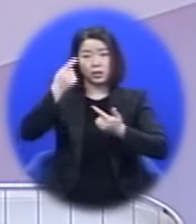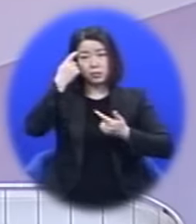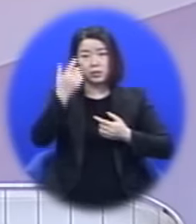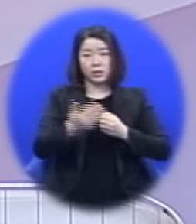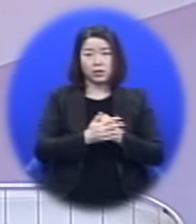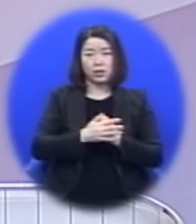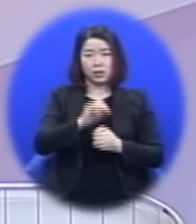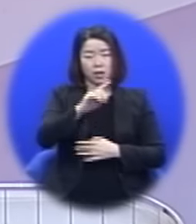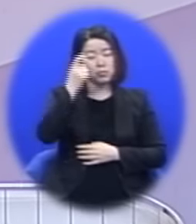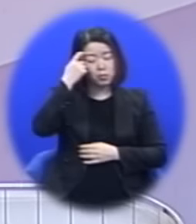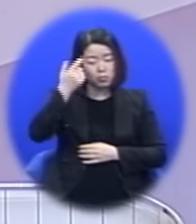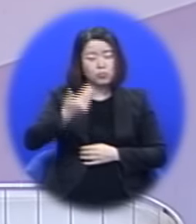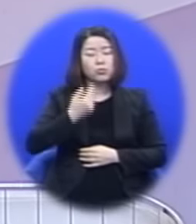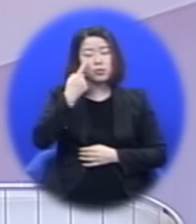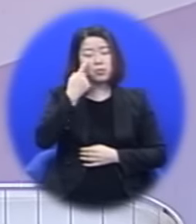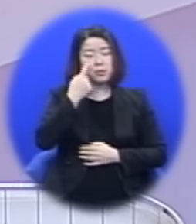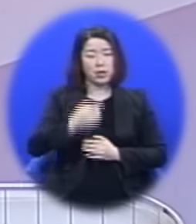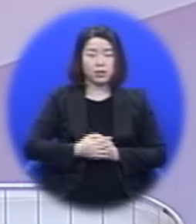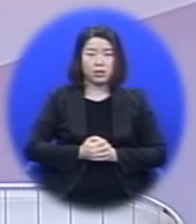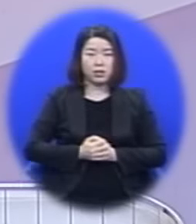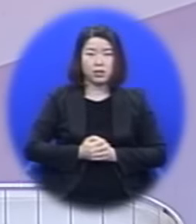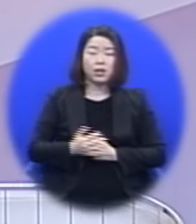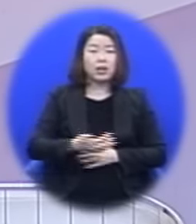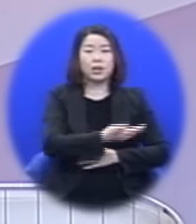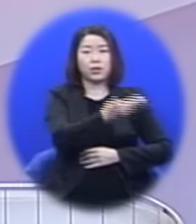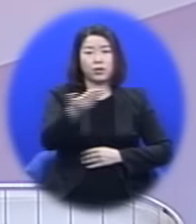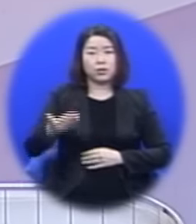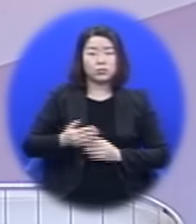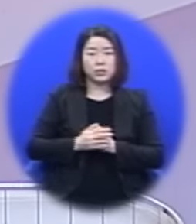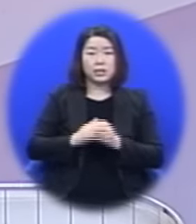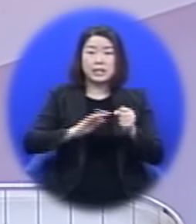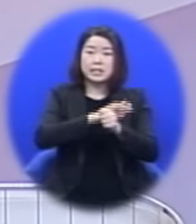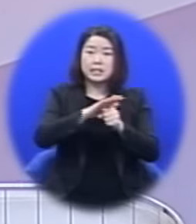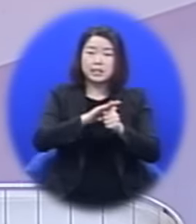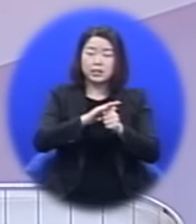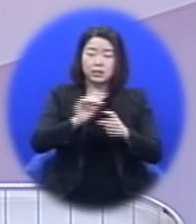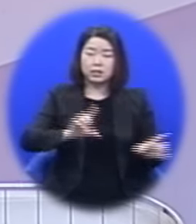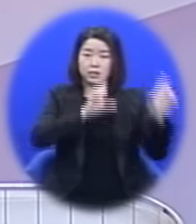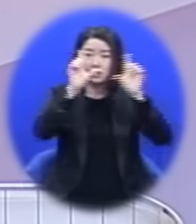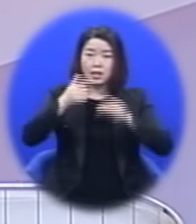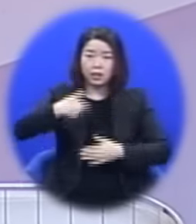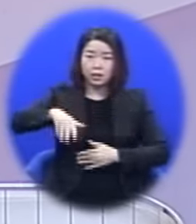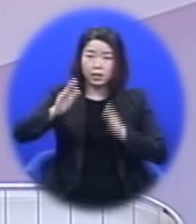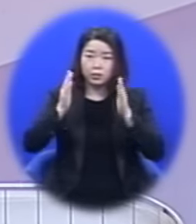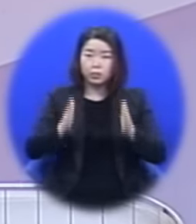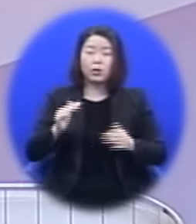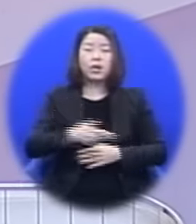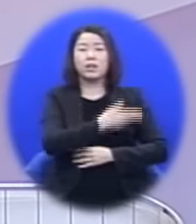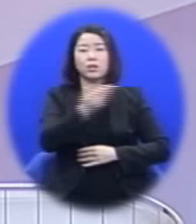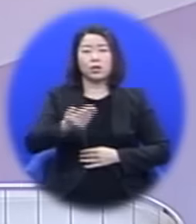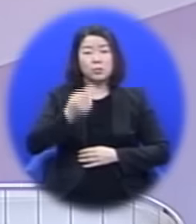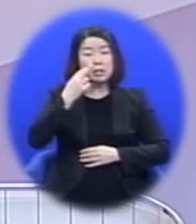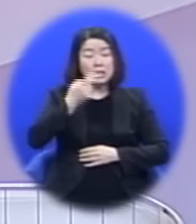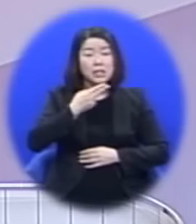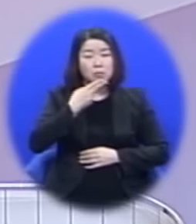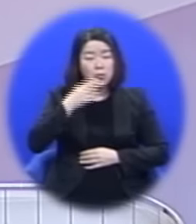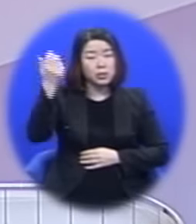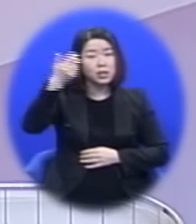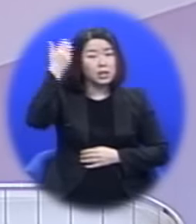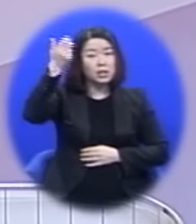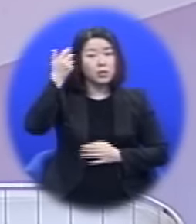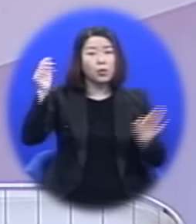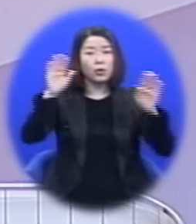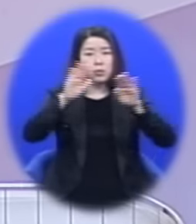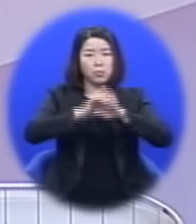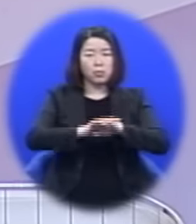한번 물으셔야 돼요. 여러분이 살아가는 동안에 여러분은 틀림없이 영혼의 밤을